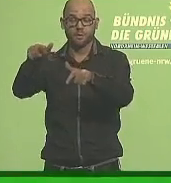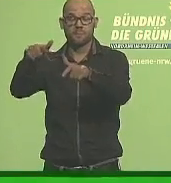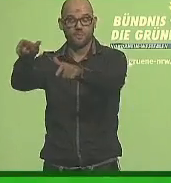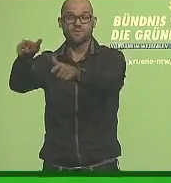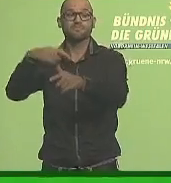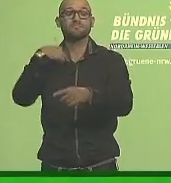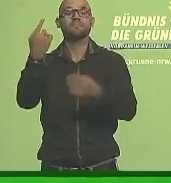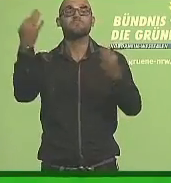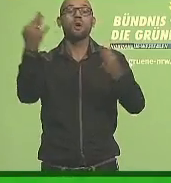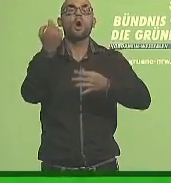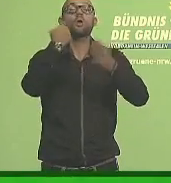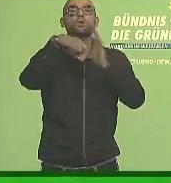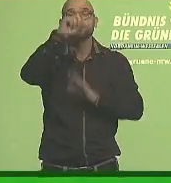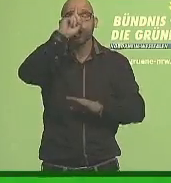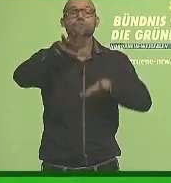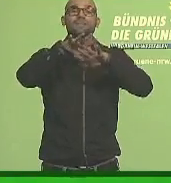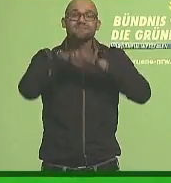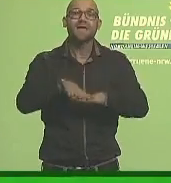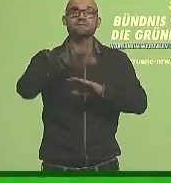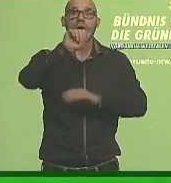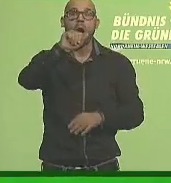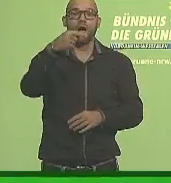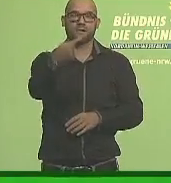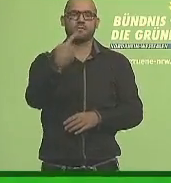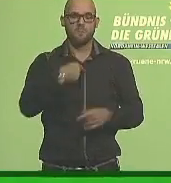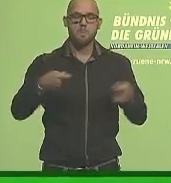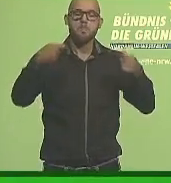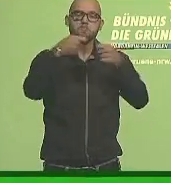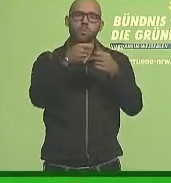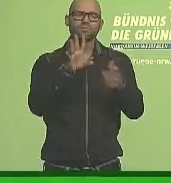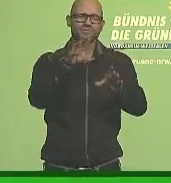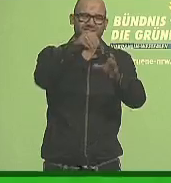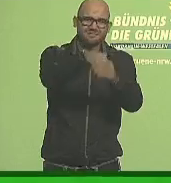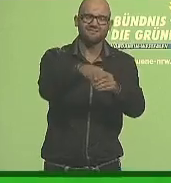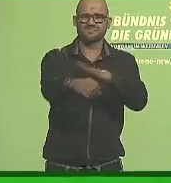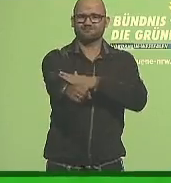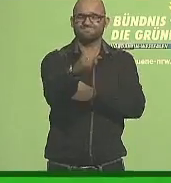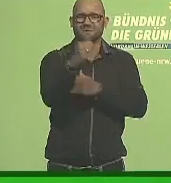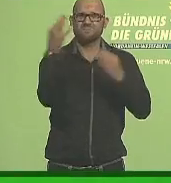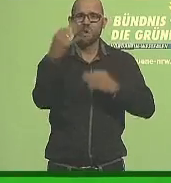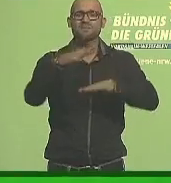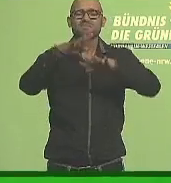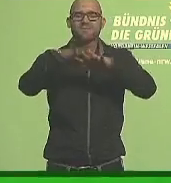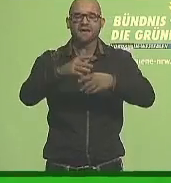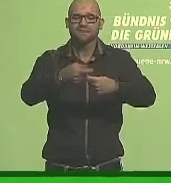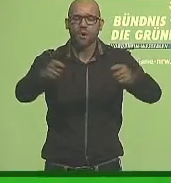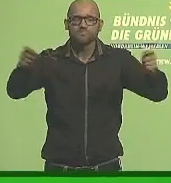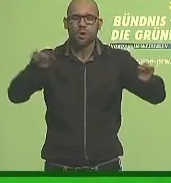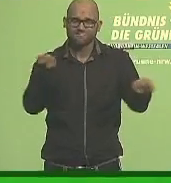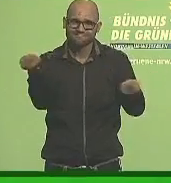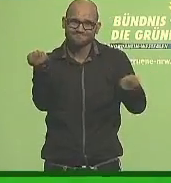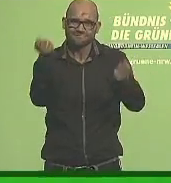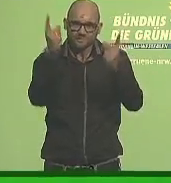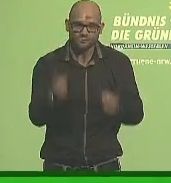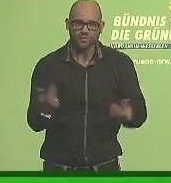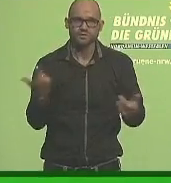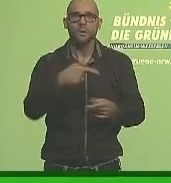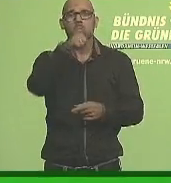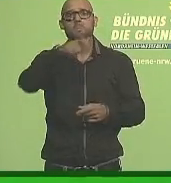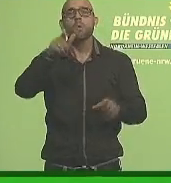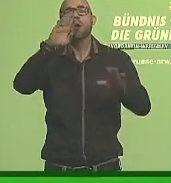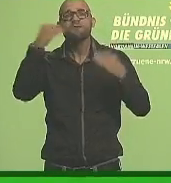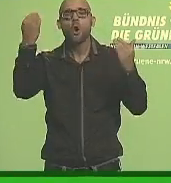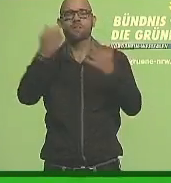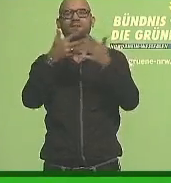deutsche Netz-AG mit einer starken Bundesbeteiligung, damit dieser Netzausbau gesteuert werden kann, damit er bürgerfreundlich und